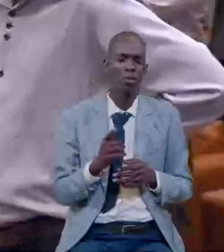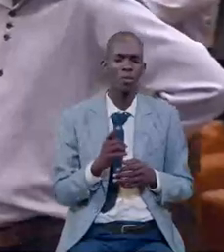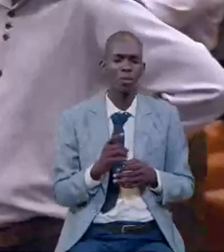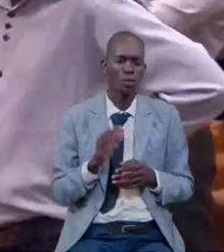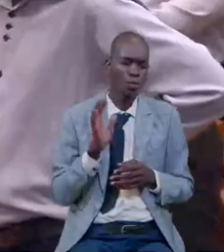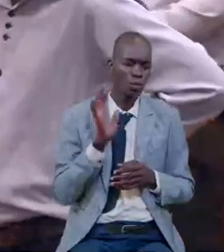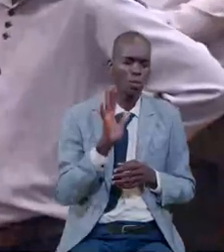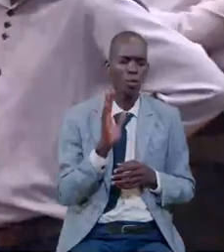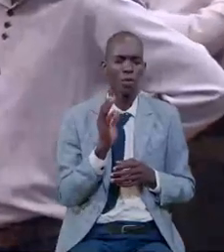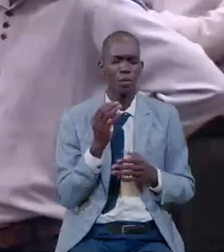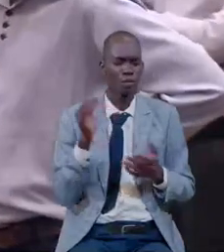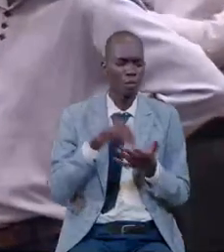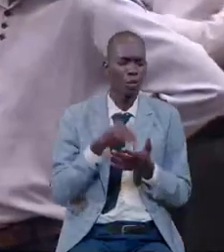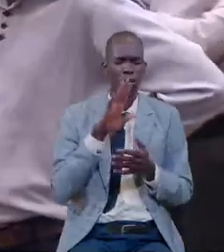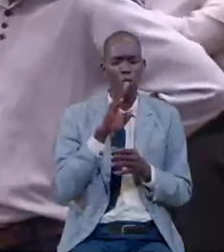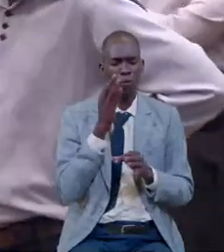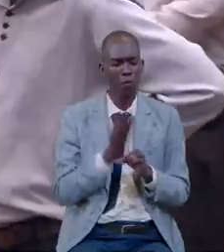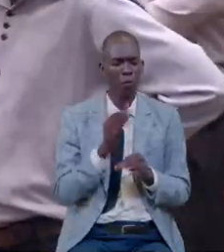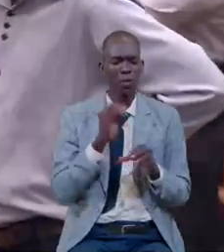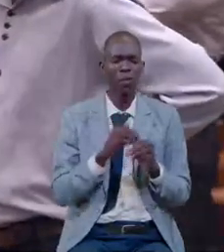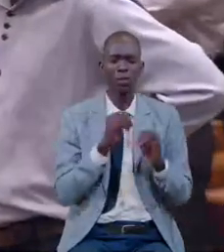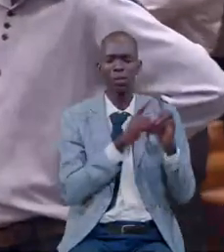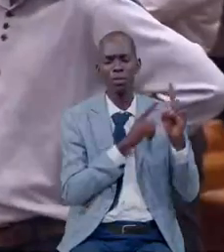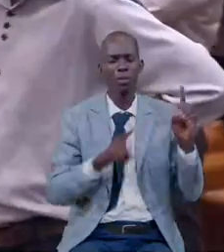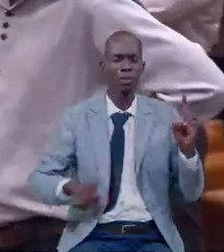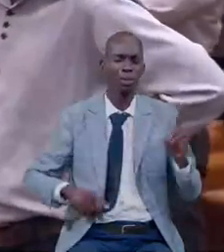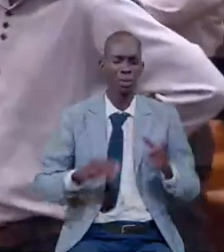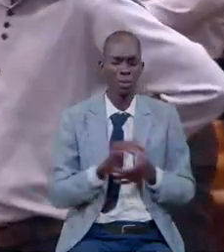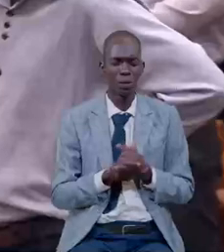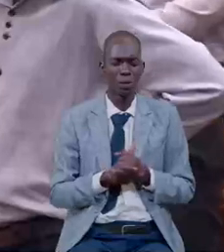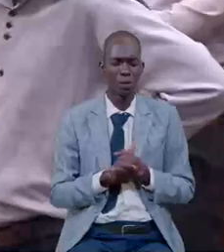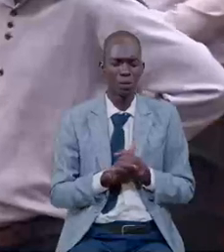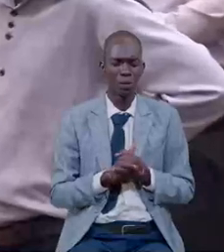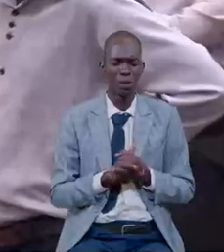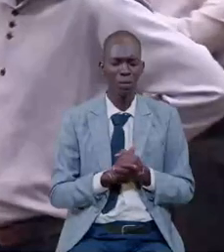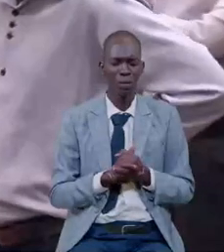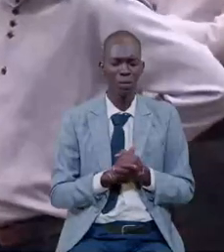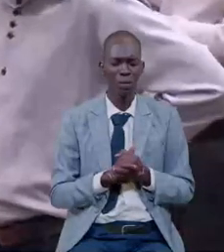affirmez de nouveau votre foi dans le Seigneur.